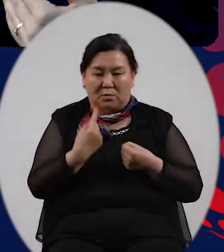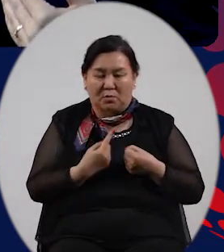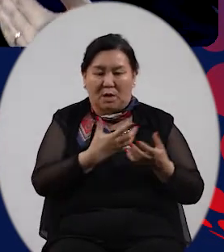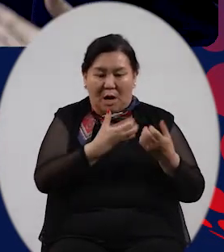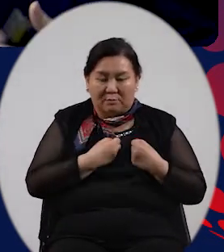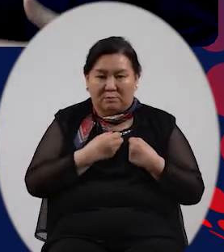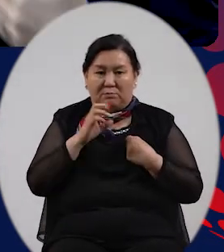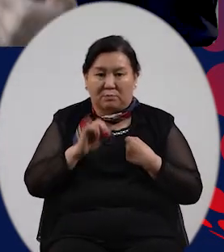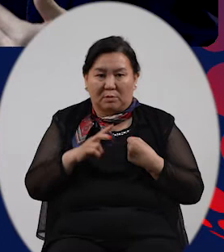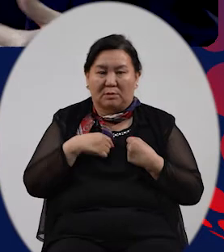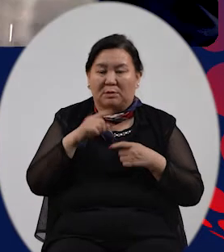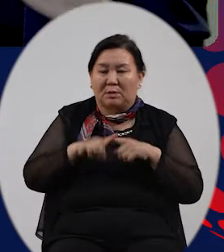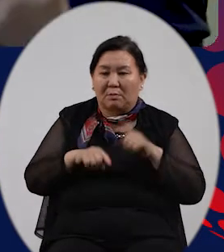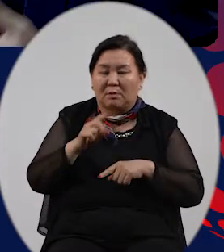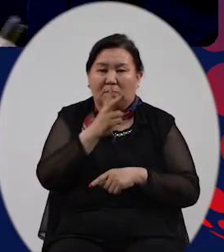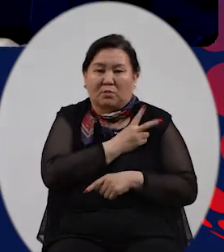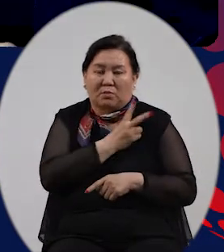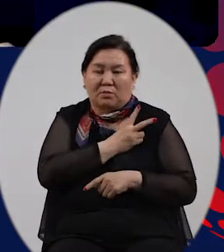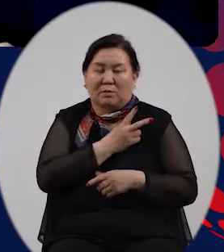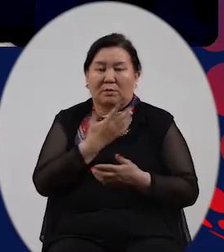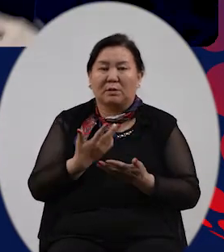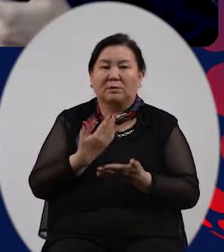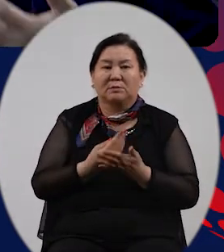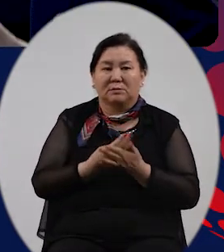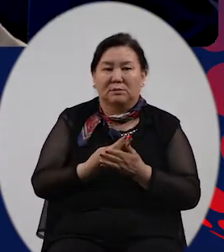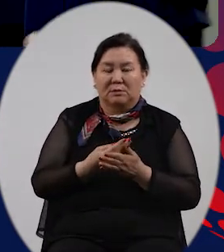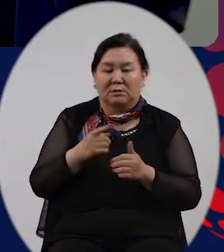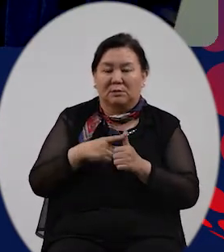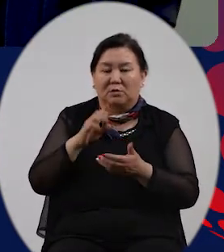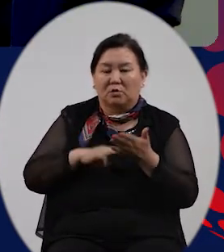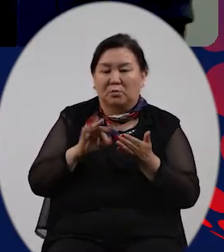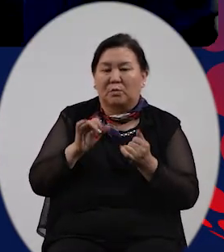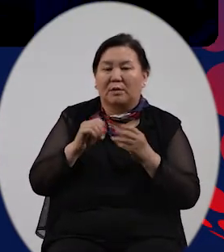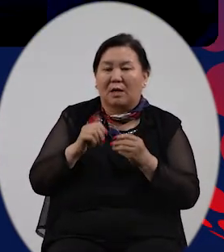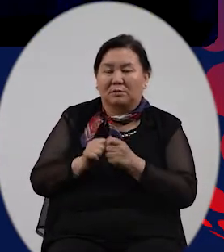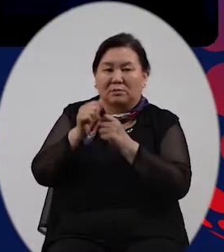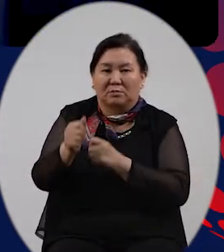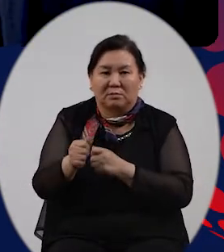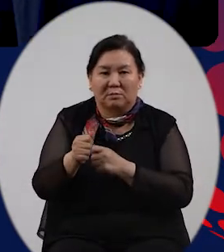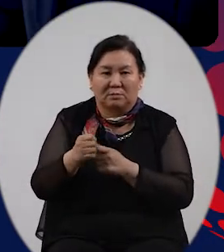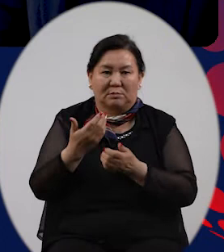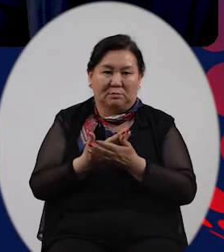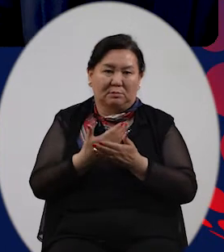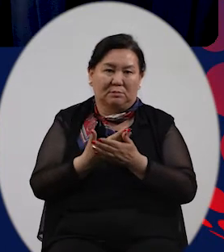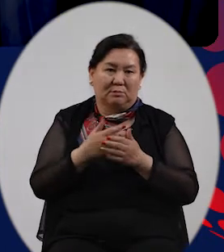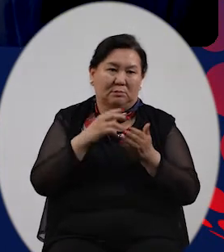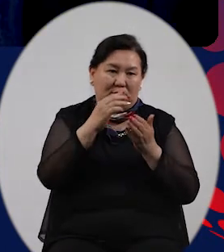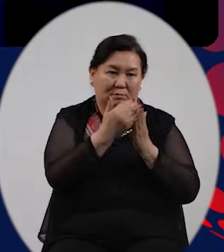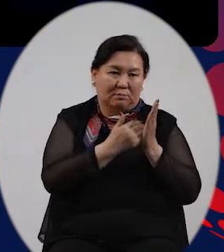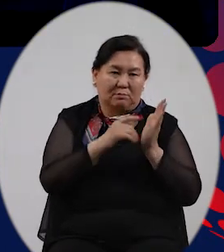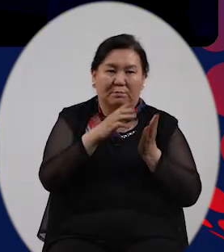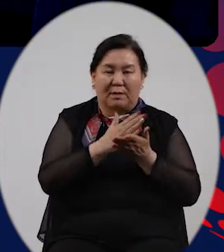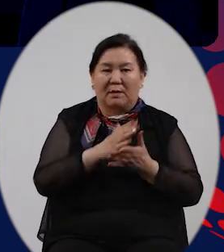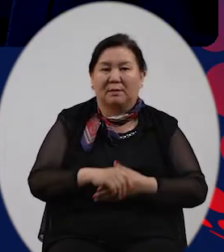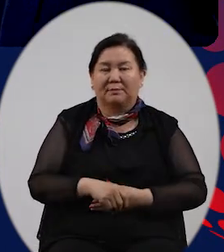авсан тохиолдолд ямар үүргийг худалдагчийн өмнө бид нэ хүлээх вэ, төлбөрөөр хэрхэн шилжүүлэх вэ гэдэг бол зайлшгүй ингээд тусгагдсан байх шаардлагатай